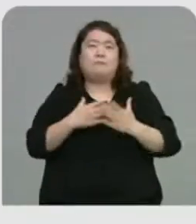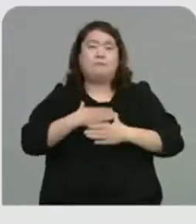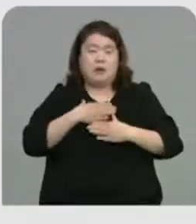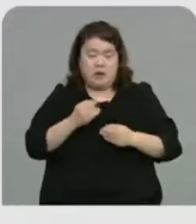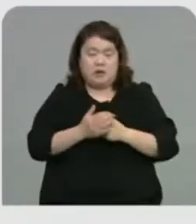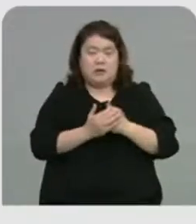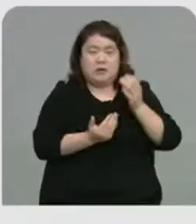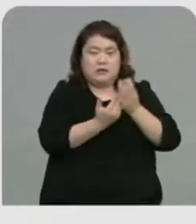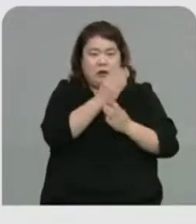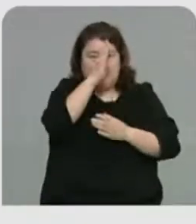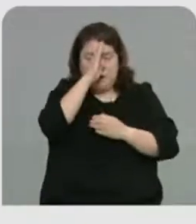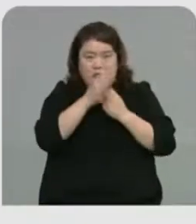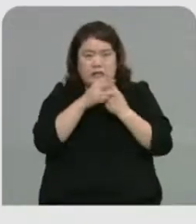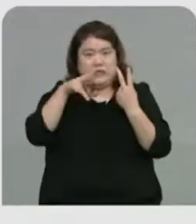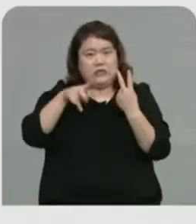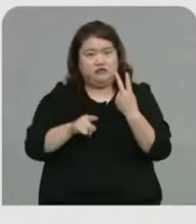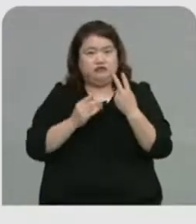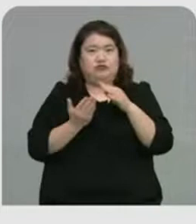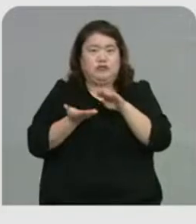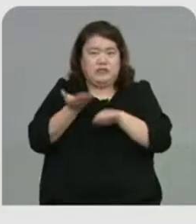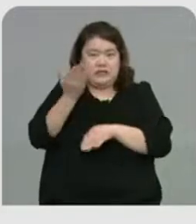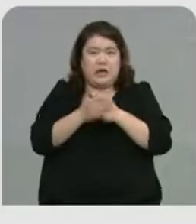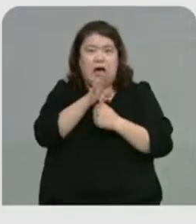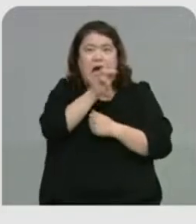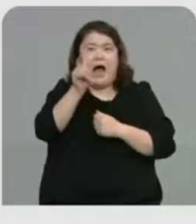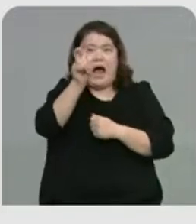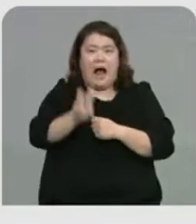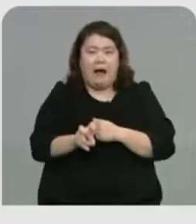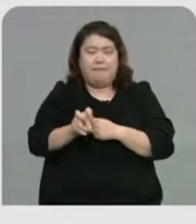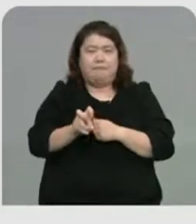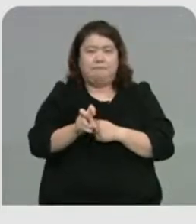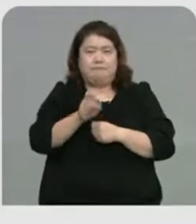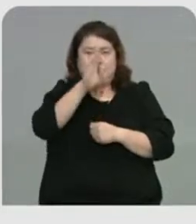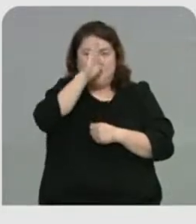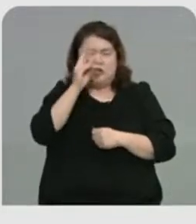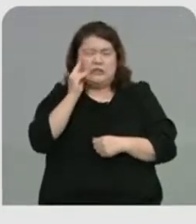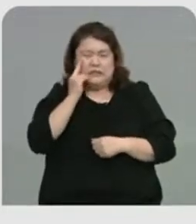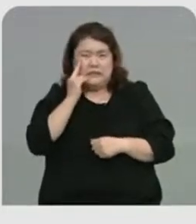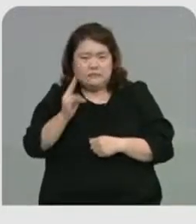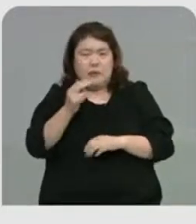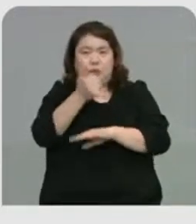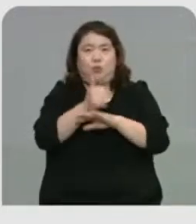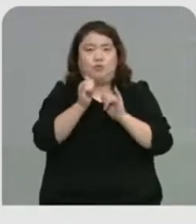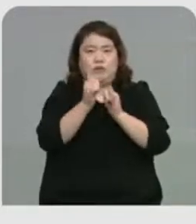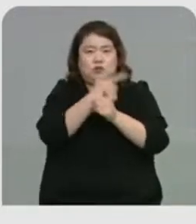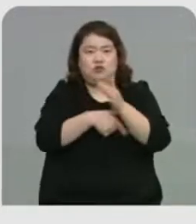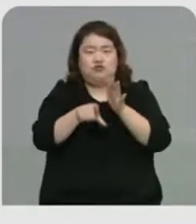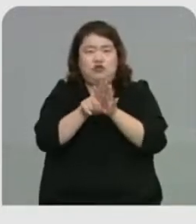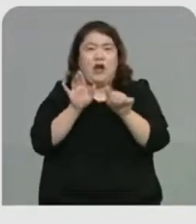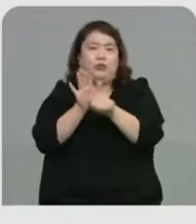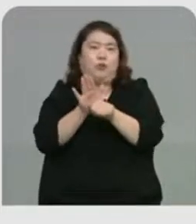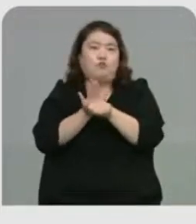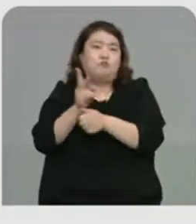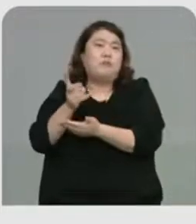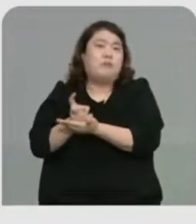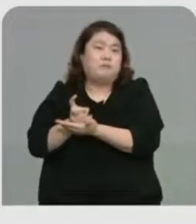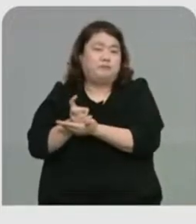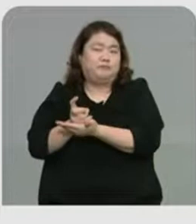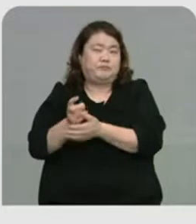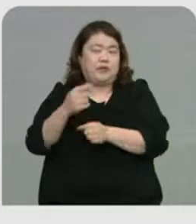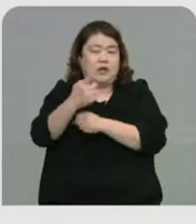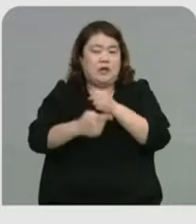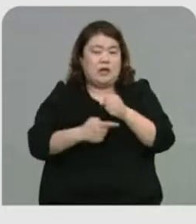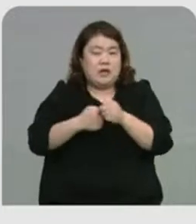질병으로 2주 이상 진단을 받 거다 암 같은 중증 질환을 앓는 농민들을 위한 영농 도우미 제도 한해의